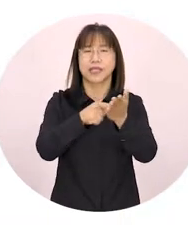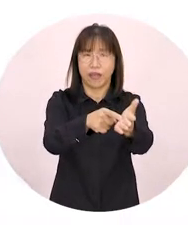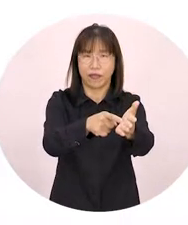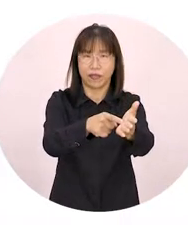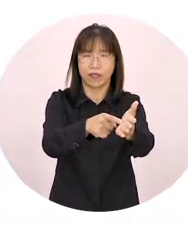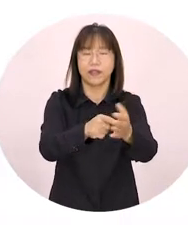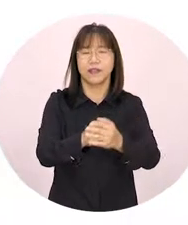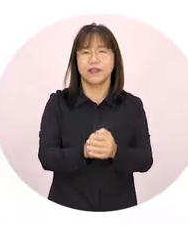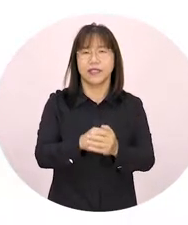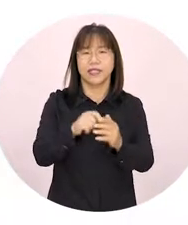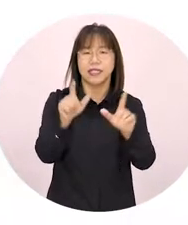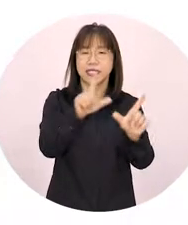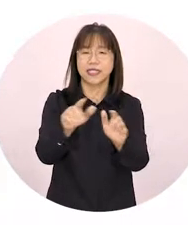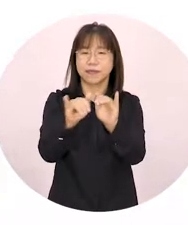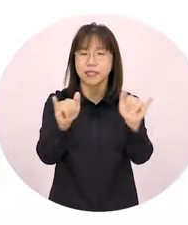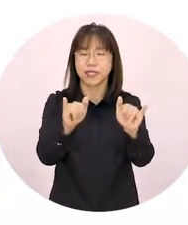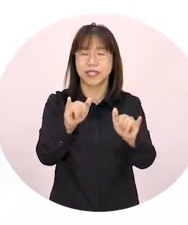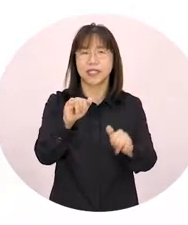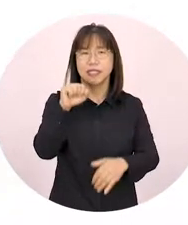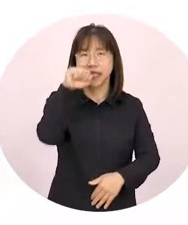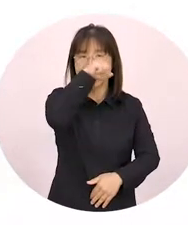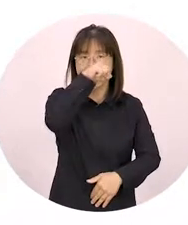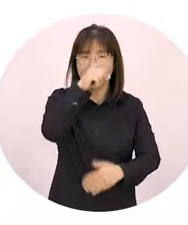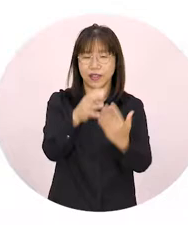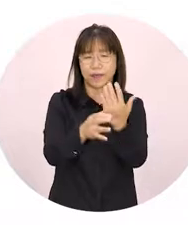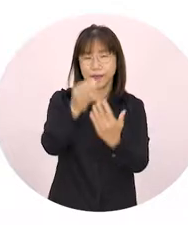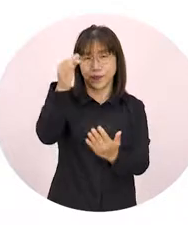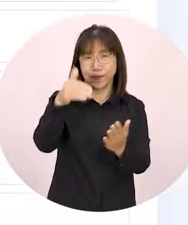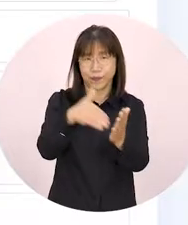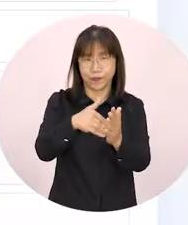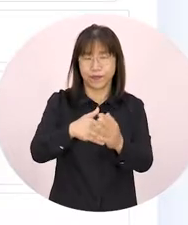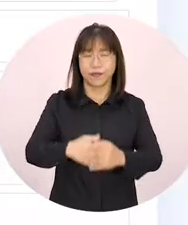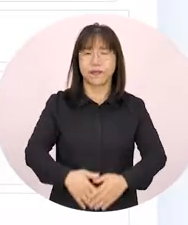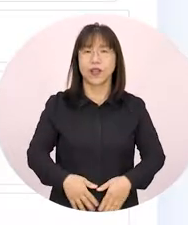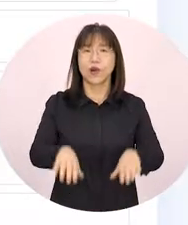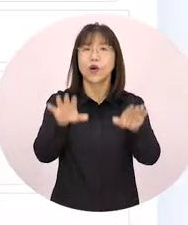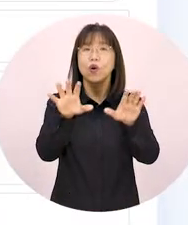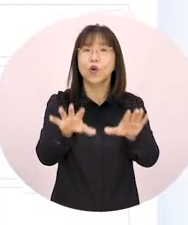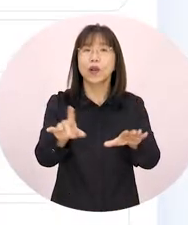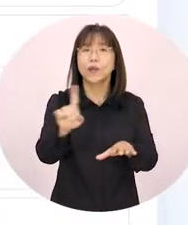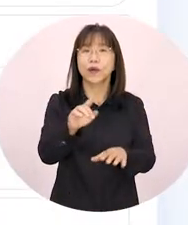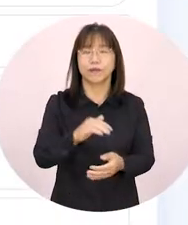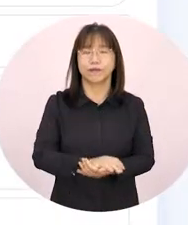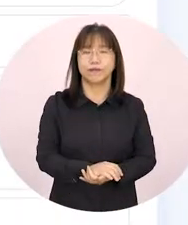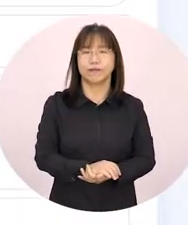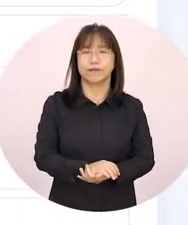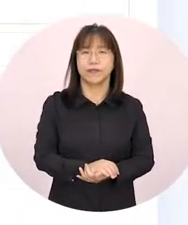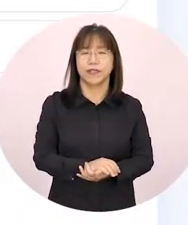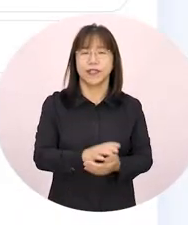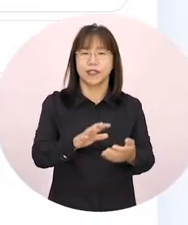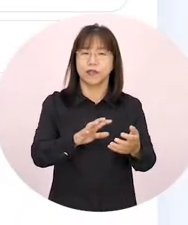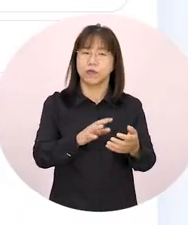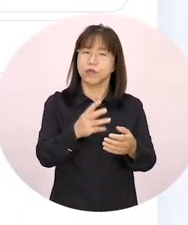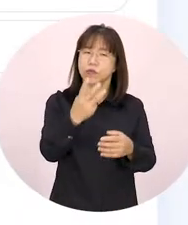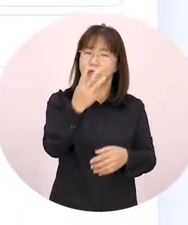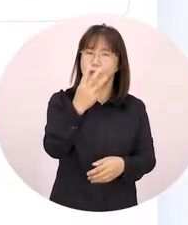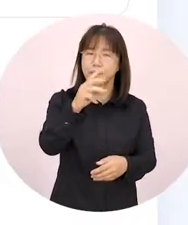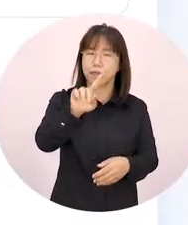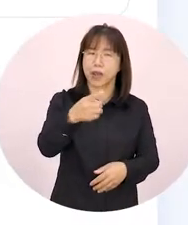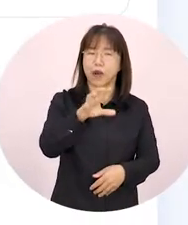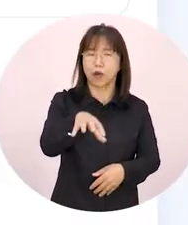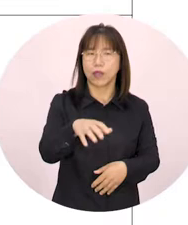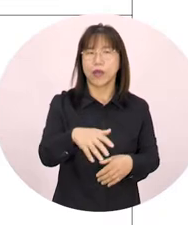제도인 2022년 시민참여 예산 사업이 최종 선정됐습니다. 올해 선정된 제안 사업은 3개